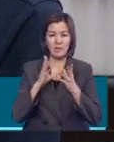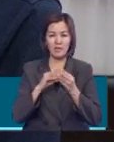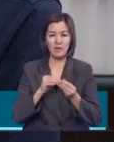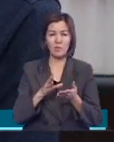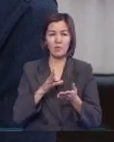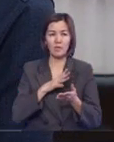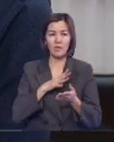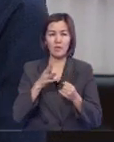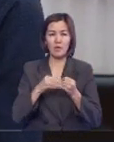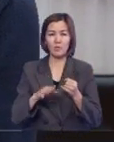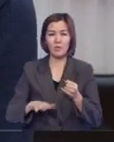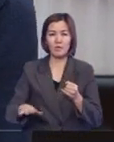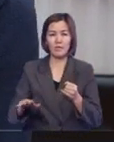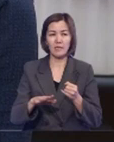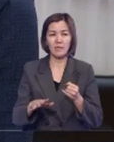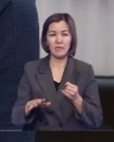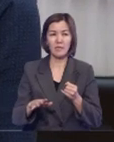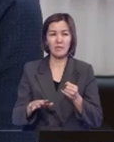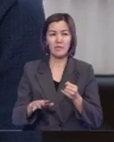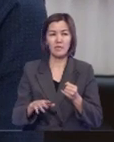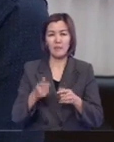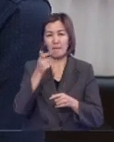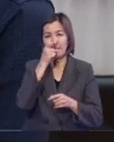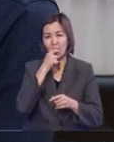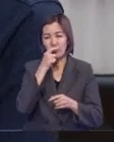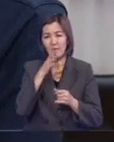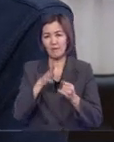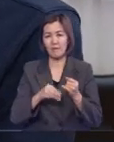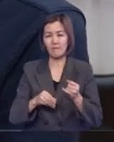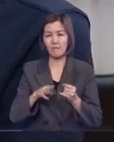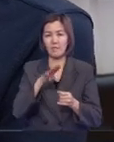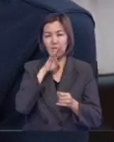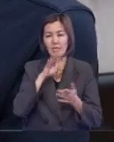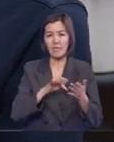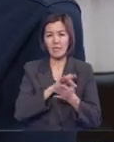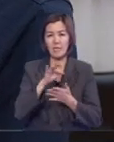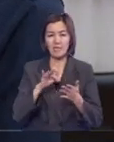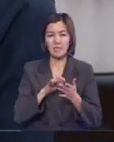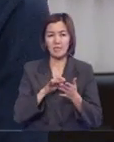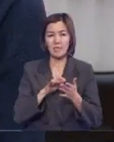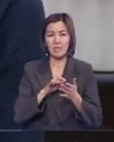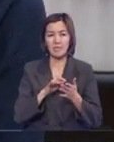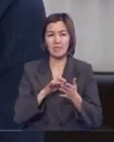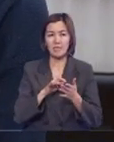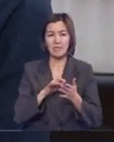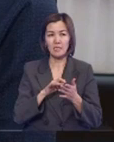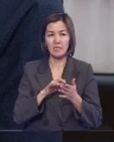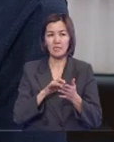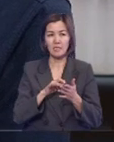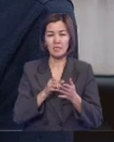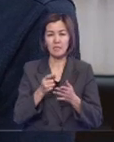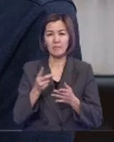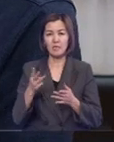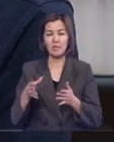мекемелерде, аудандарда, атап айтқанда Панфилов ауданда, Текел қаласында және осы қаламыздың